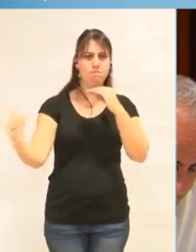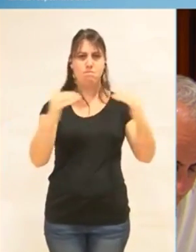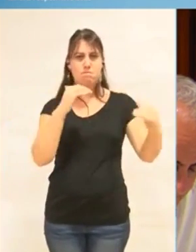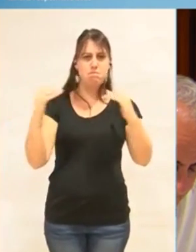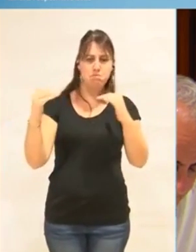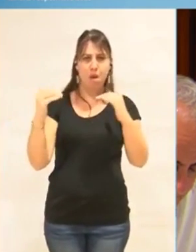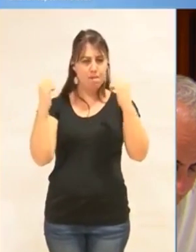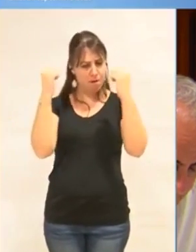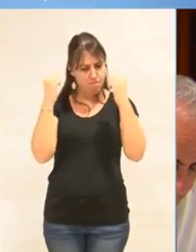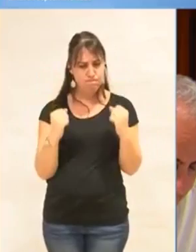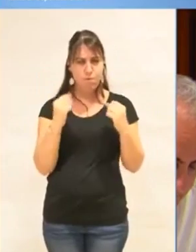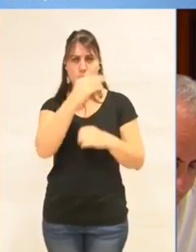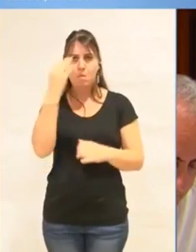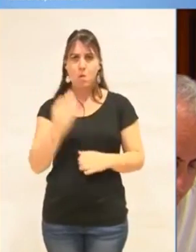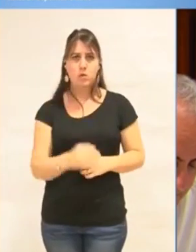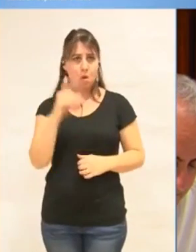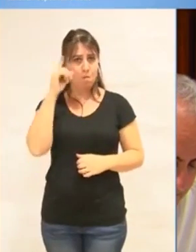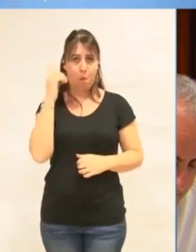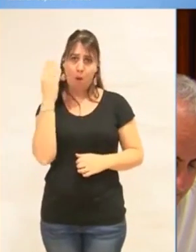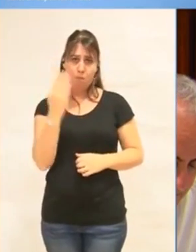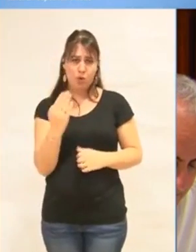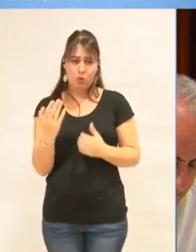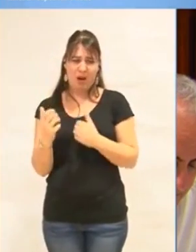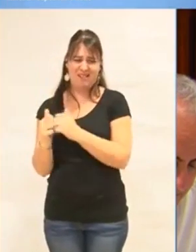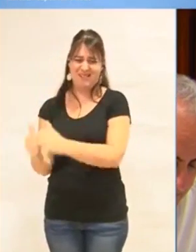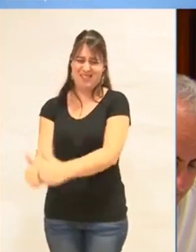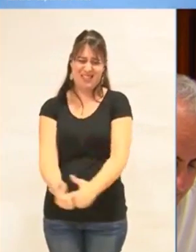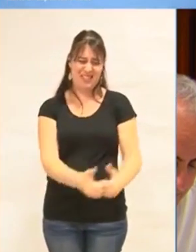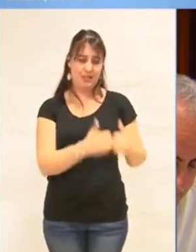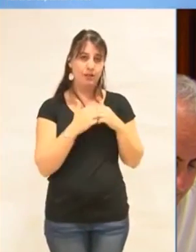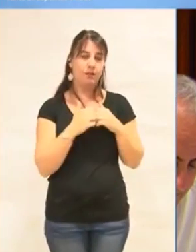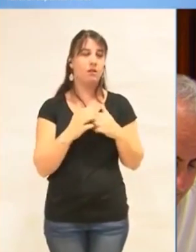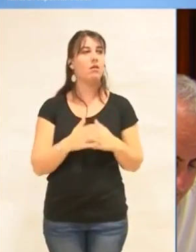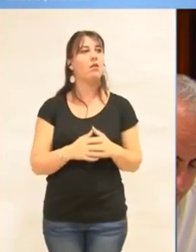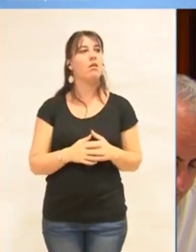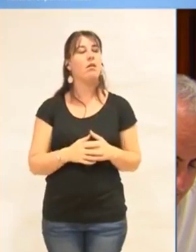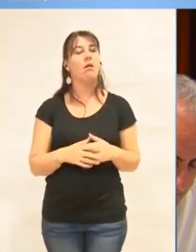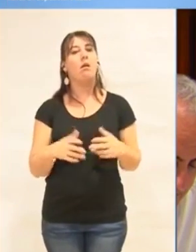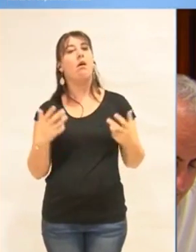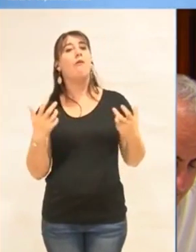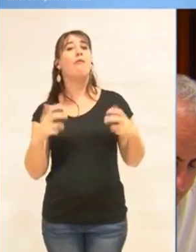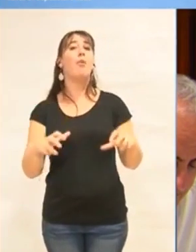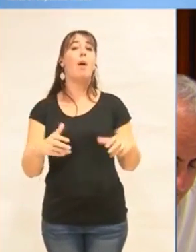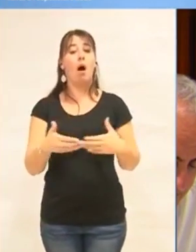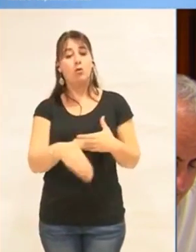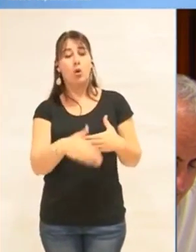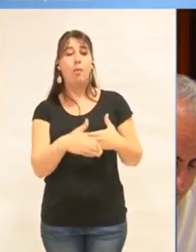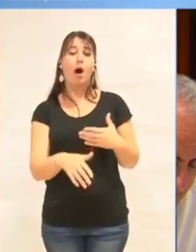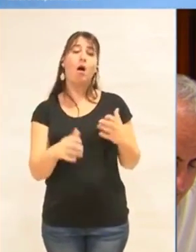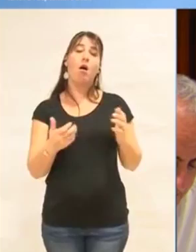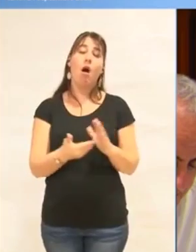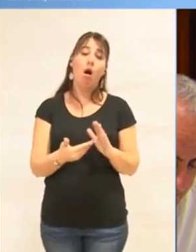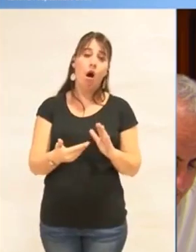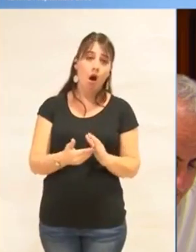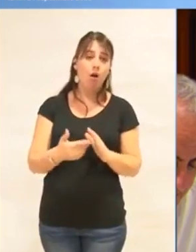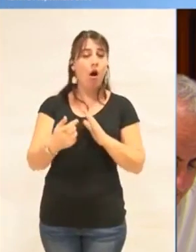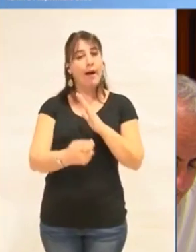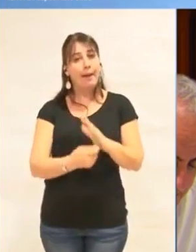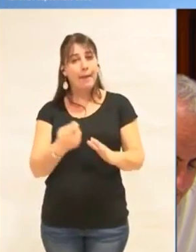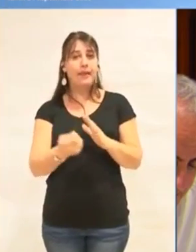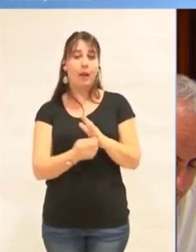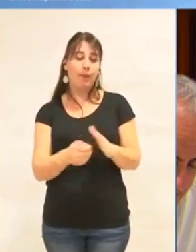question-là. Parce qu'on aura besoin de tout le monde. Et il n'est pas question que demain on relise encore